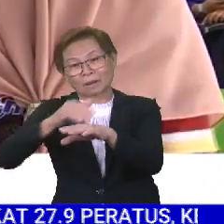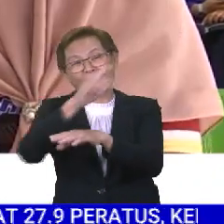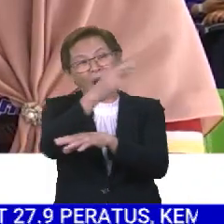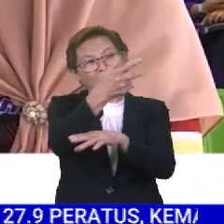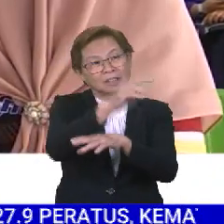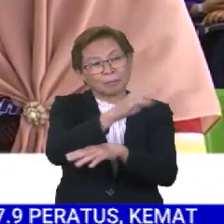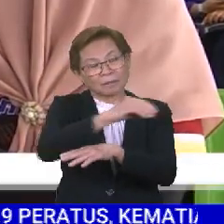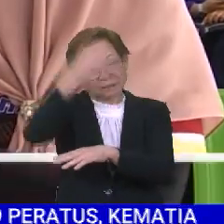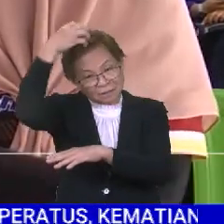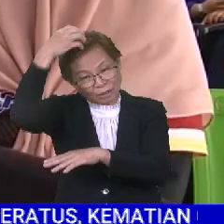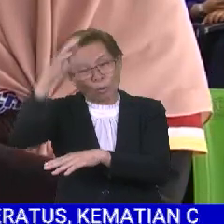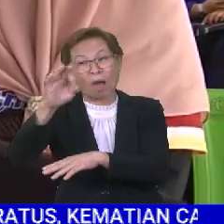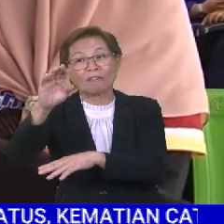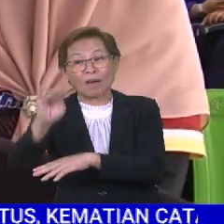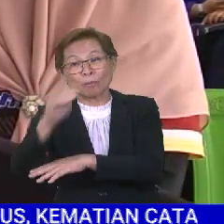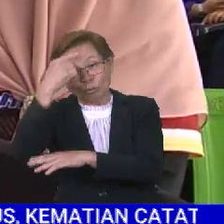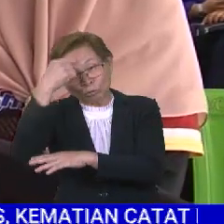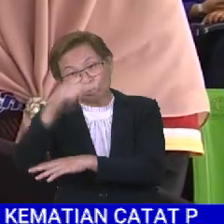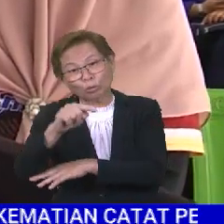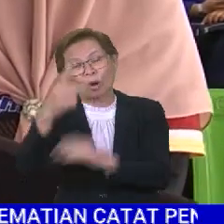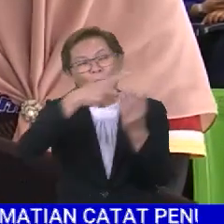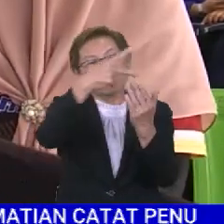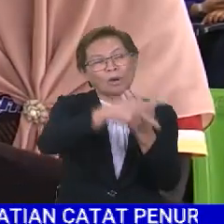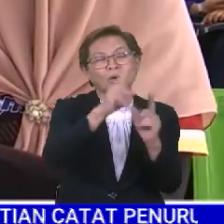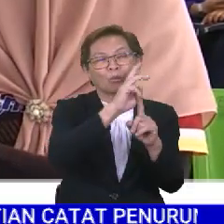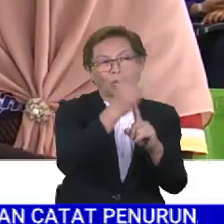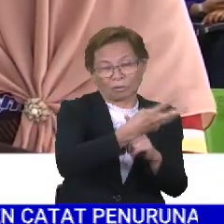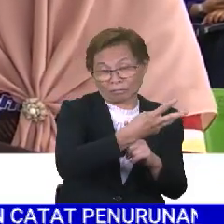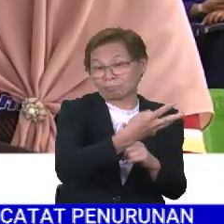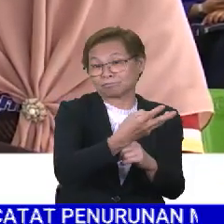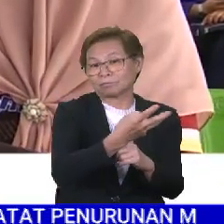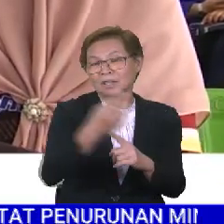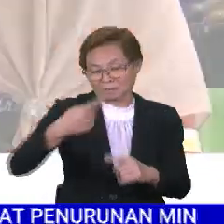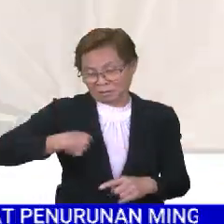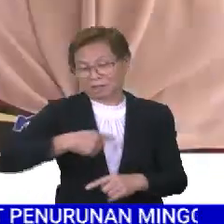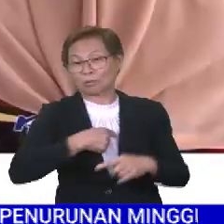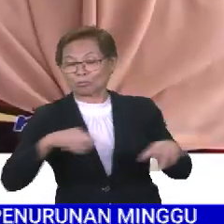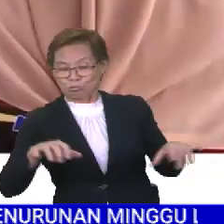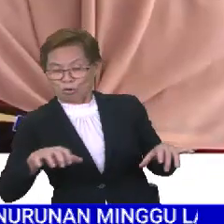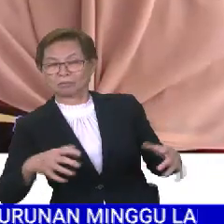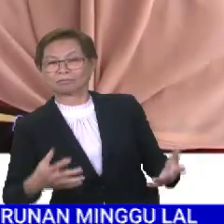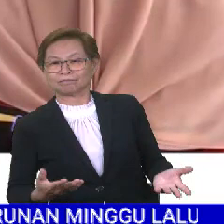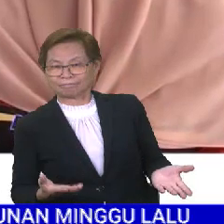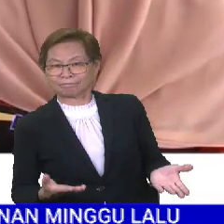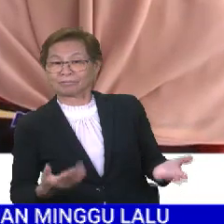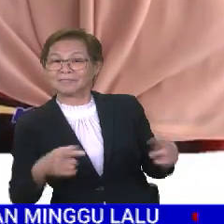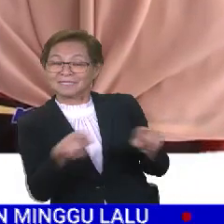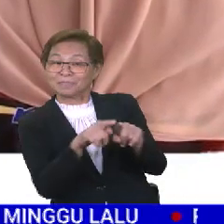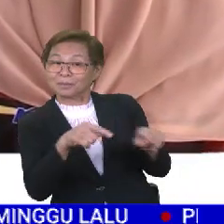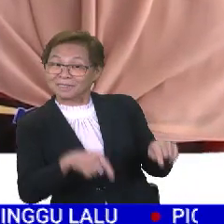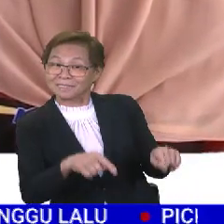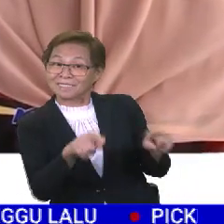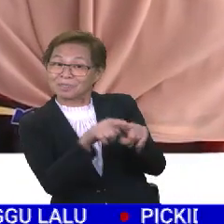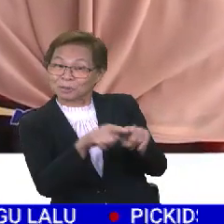RTM dan Selangor FM untuk program amal seperti yang kita buat hari ini. InsyaAllah saya amat berbesar